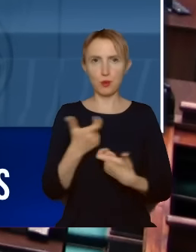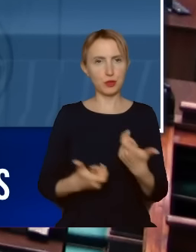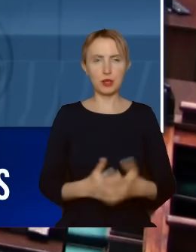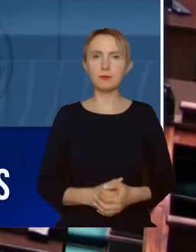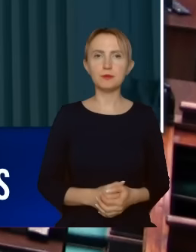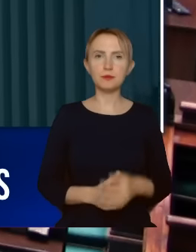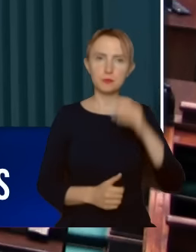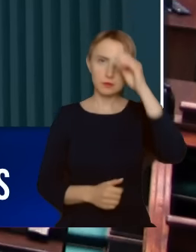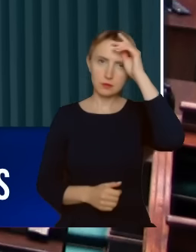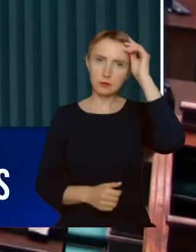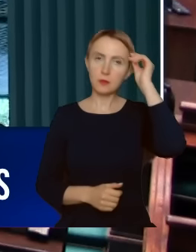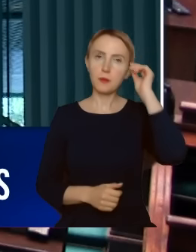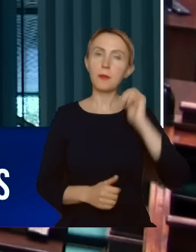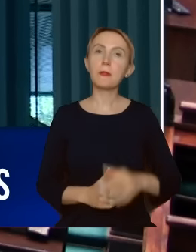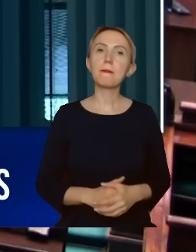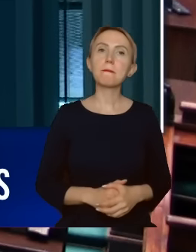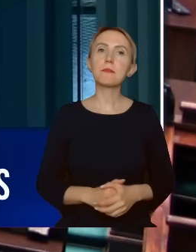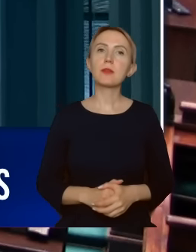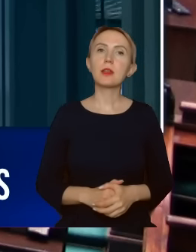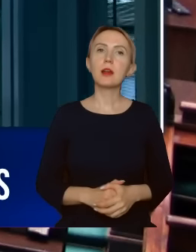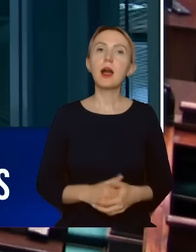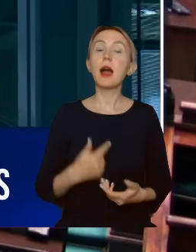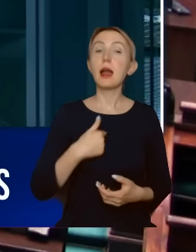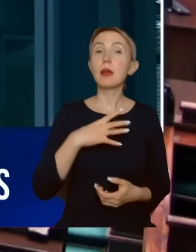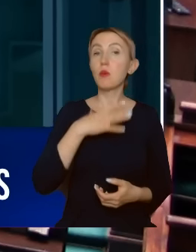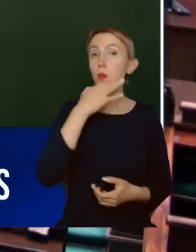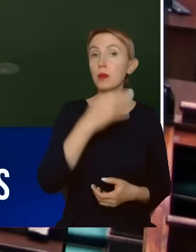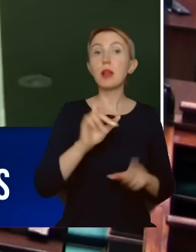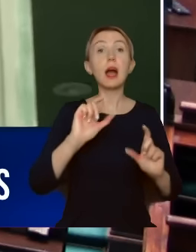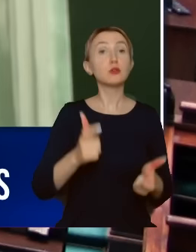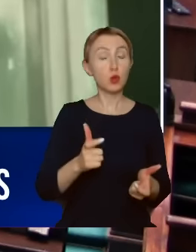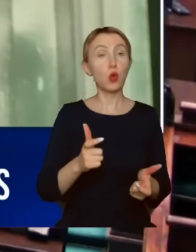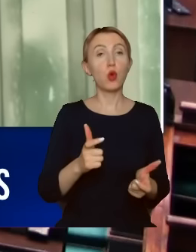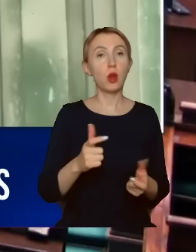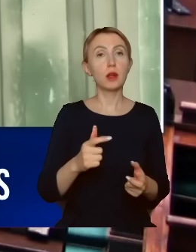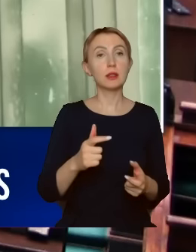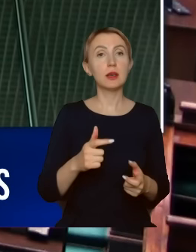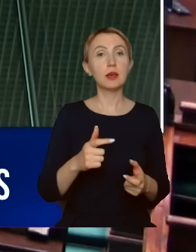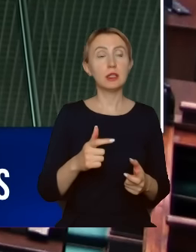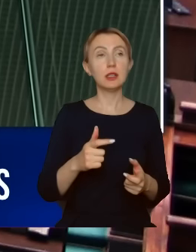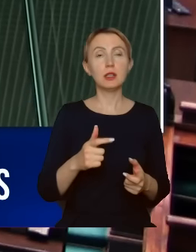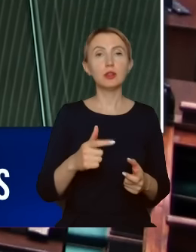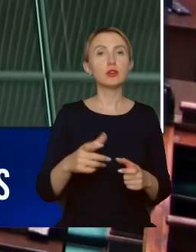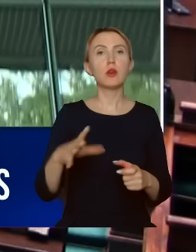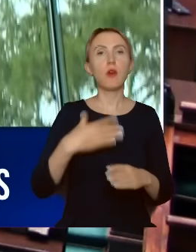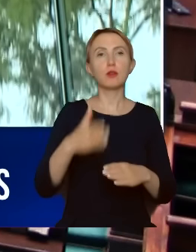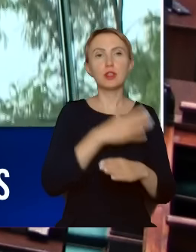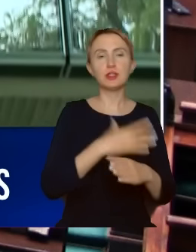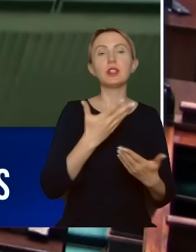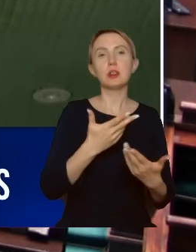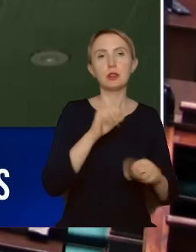władzę to jest pierwsza rzecz a ja zadałam pytanie co z tym z tymi składami w których byli ci sędziowie